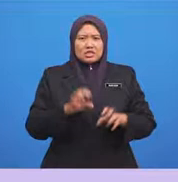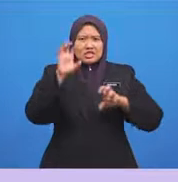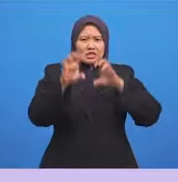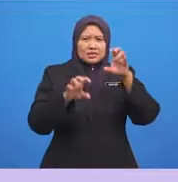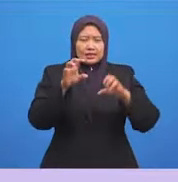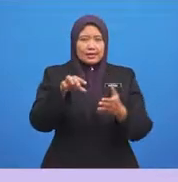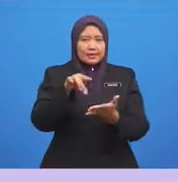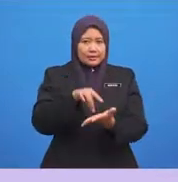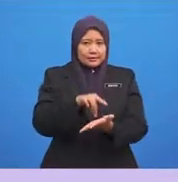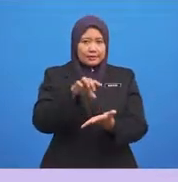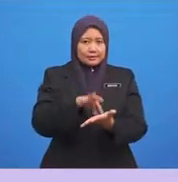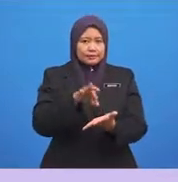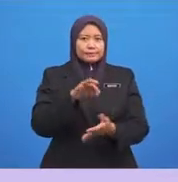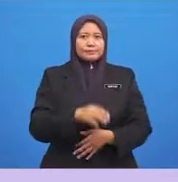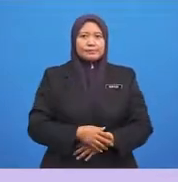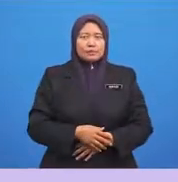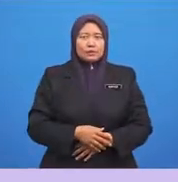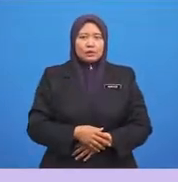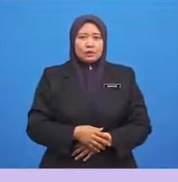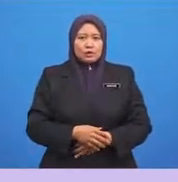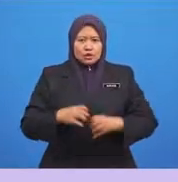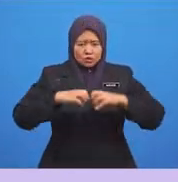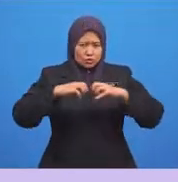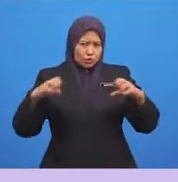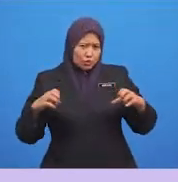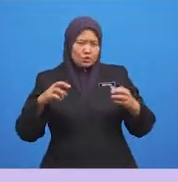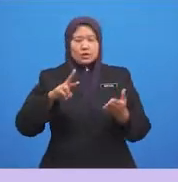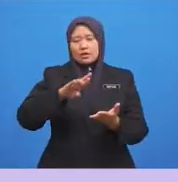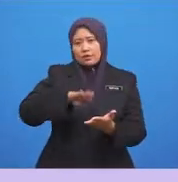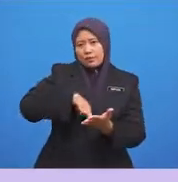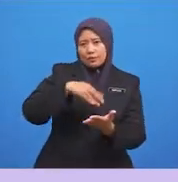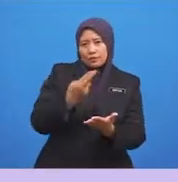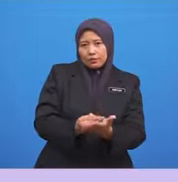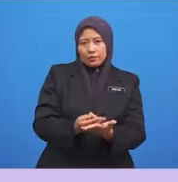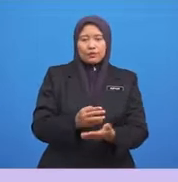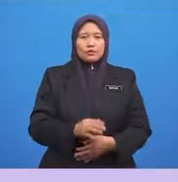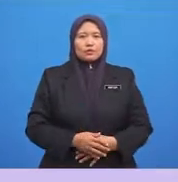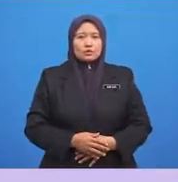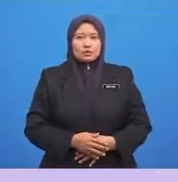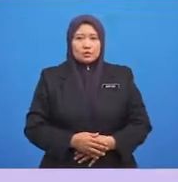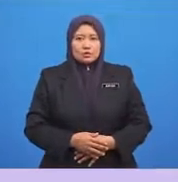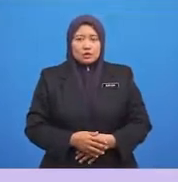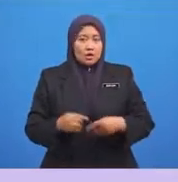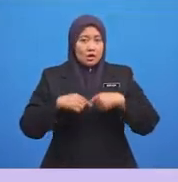cakar ayam, durian runtuh, hati batu,